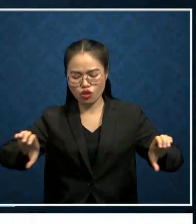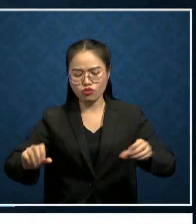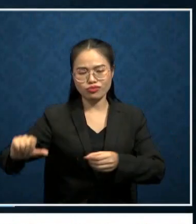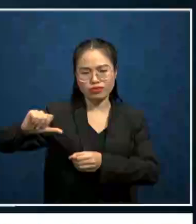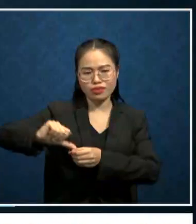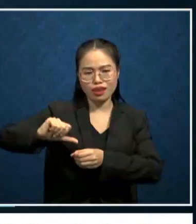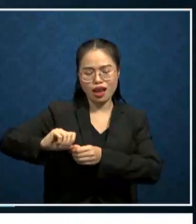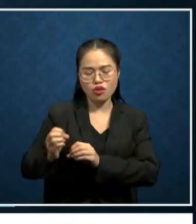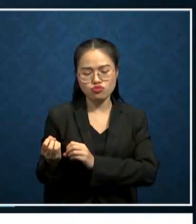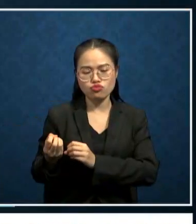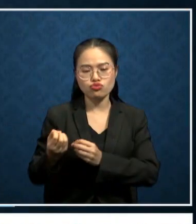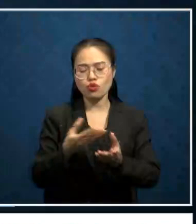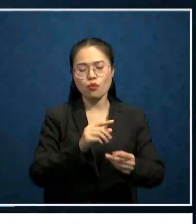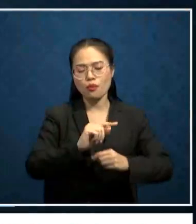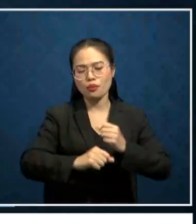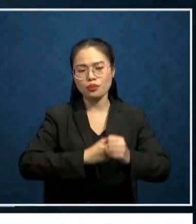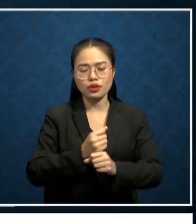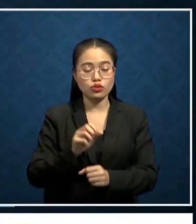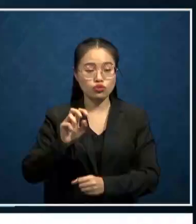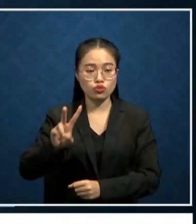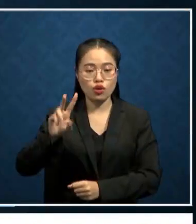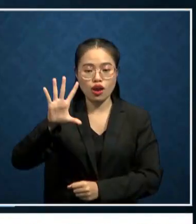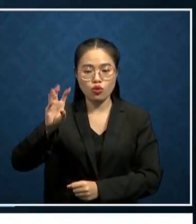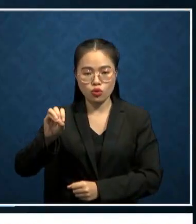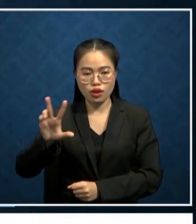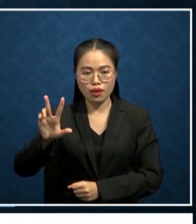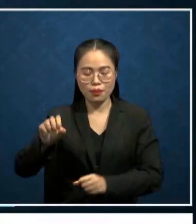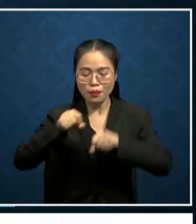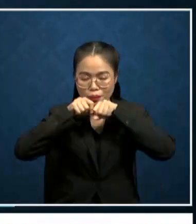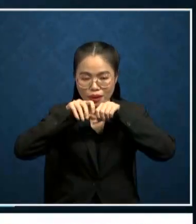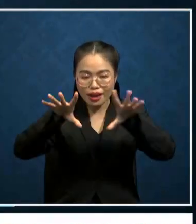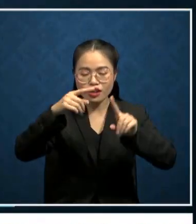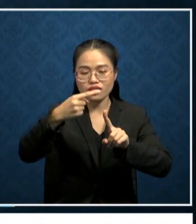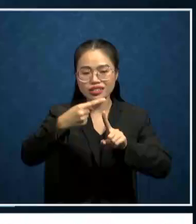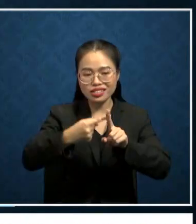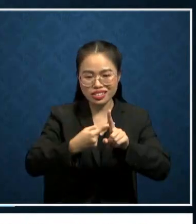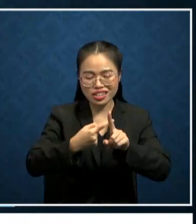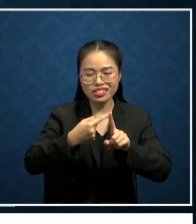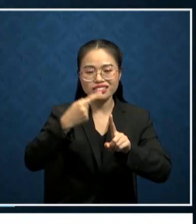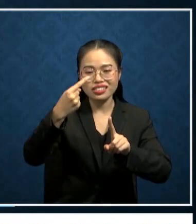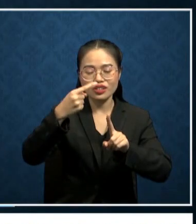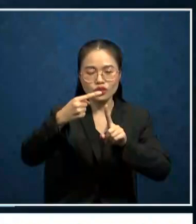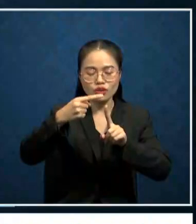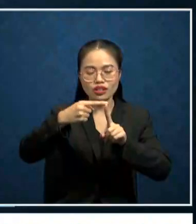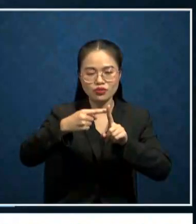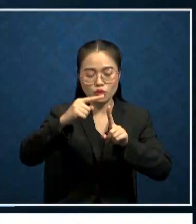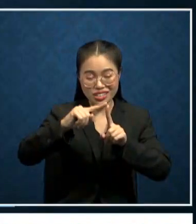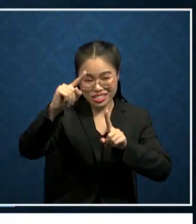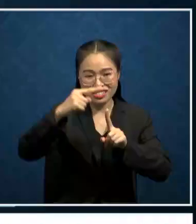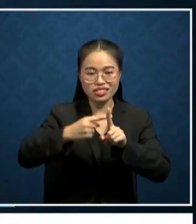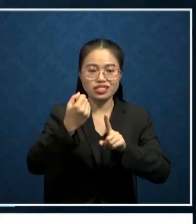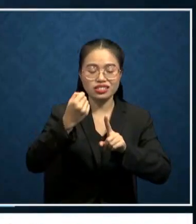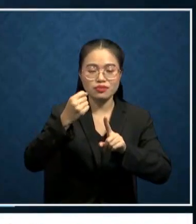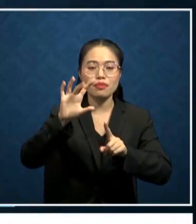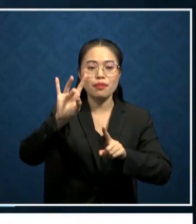ธรรมชาติพ.ศ 63นะครับได้ดำเนินการประกาศเมื่อวันที่ 1สิงหาคมโดยปรทได้ดำเนินการชี้แจงทำความเข้าใจ